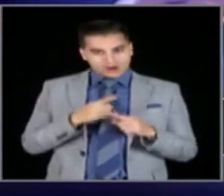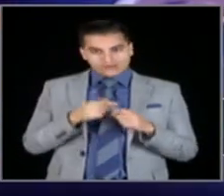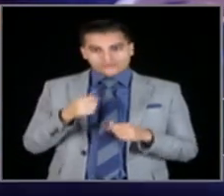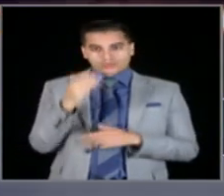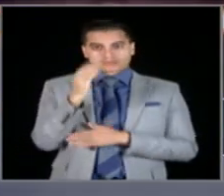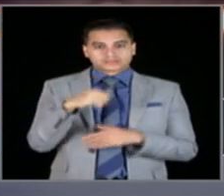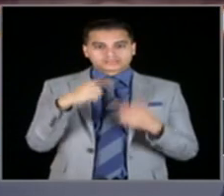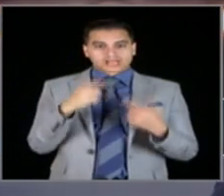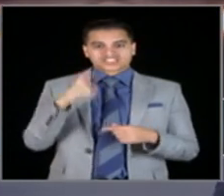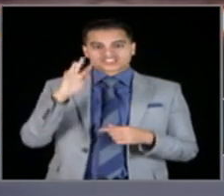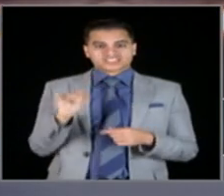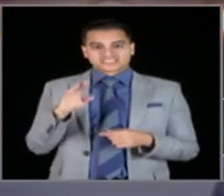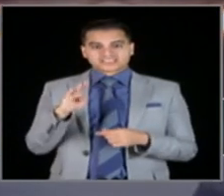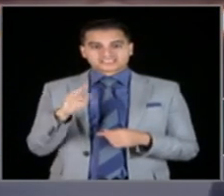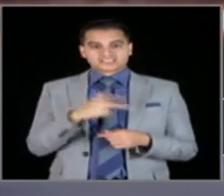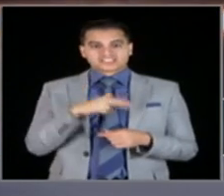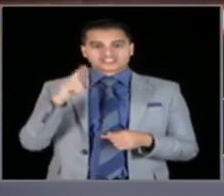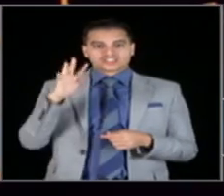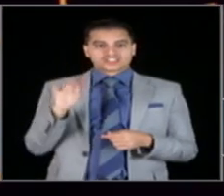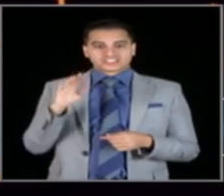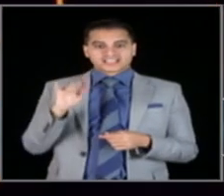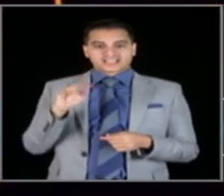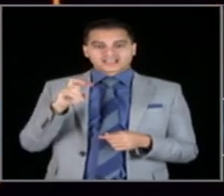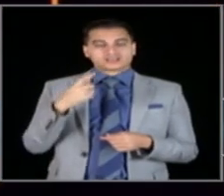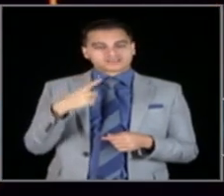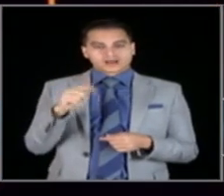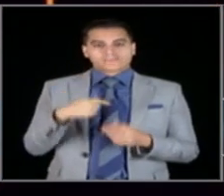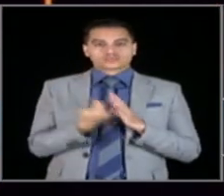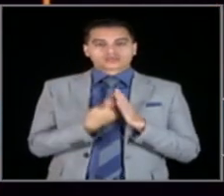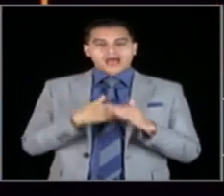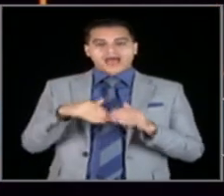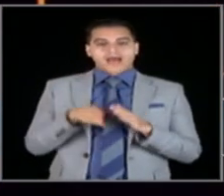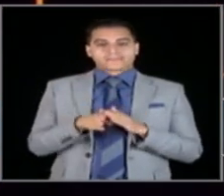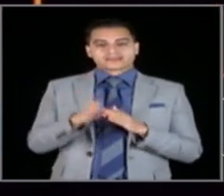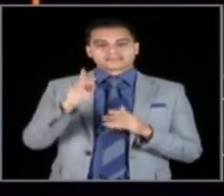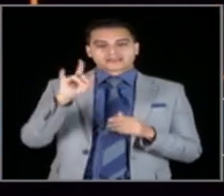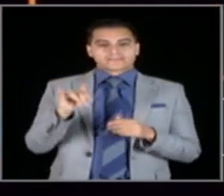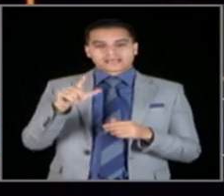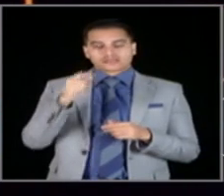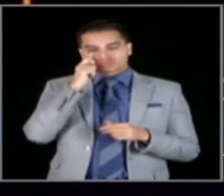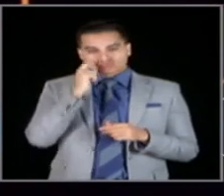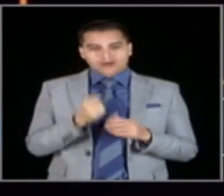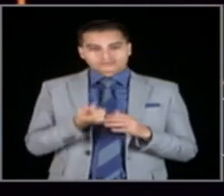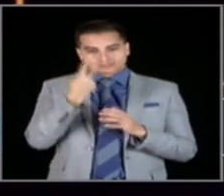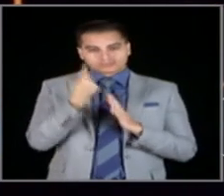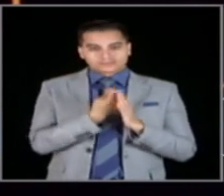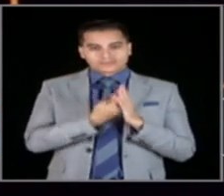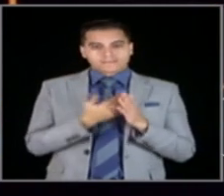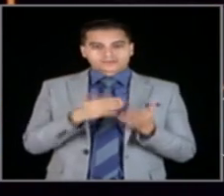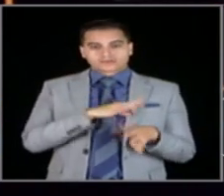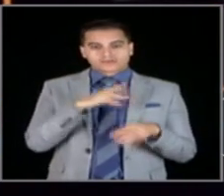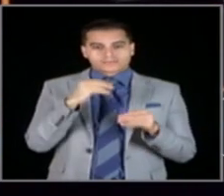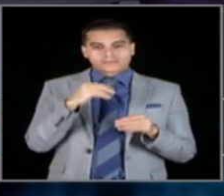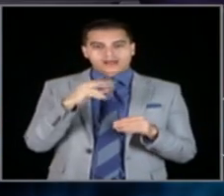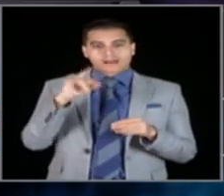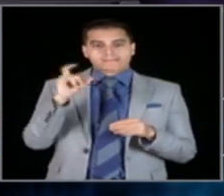دولة التشيك؟ تشيكية. صح. مذكرات عابر سبيل هو كتاب لأديب مصري راحل، فمن هو؟ محمد المنسي